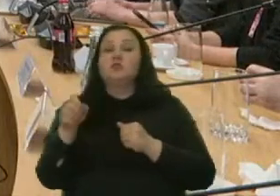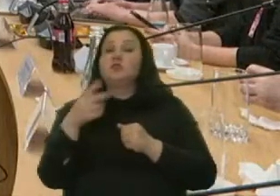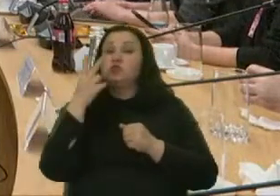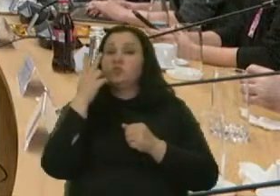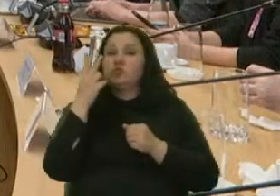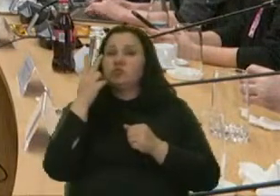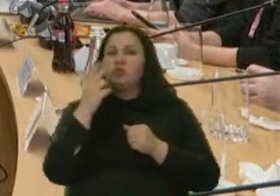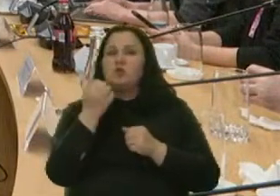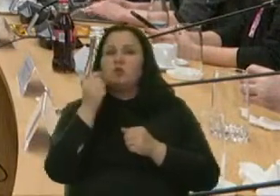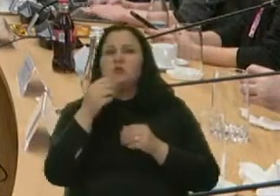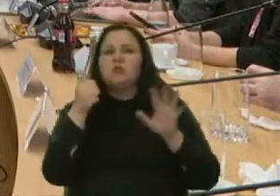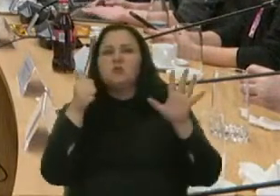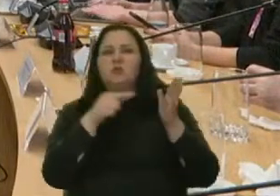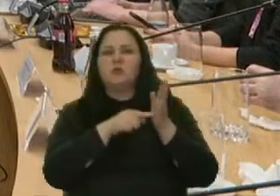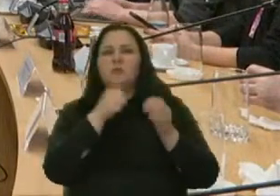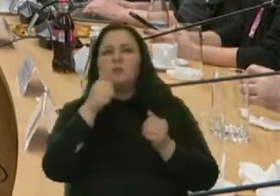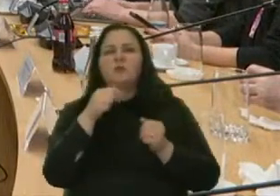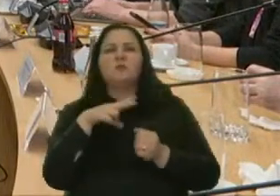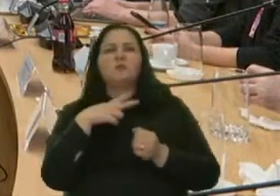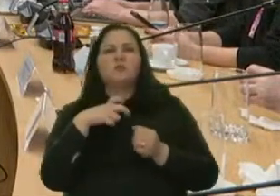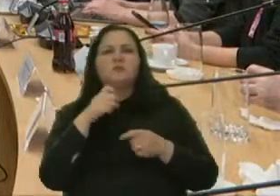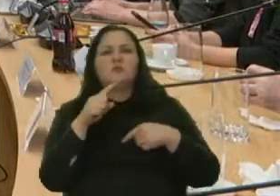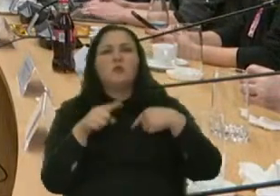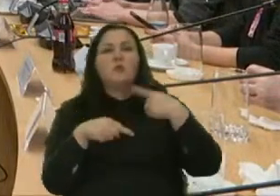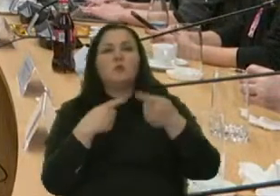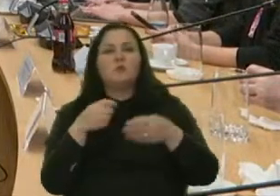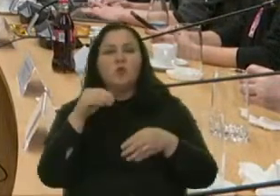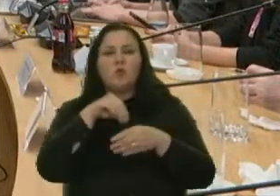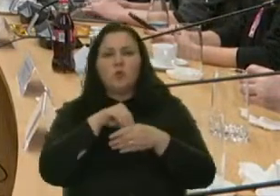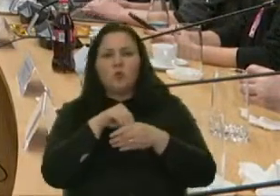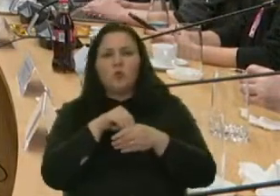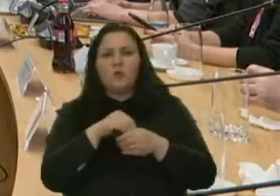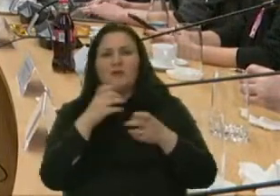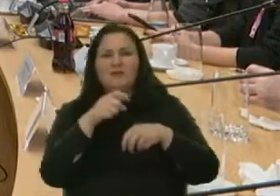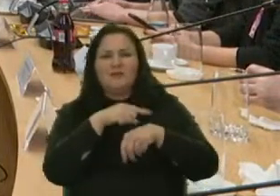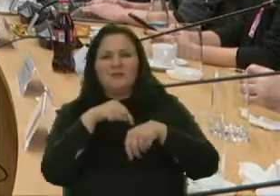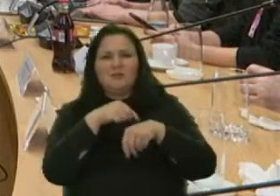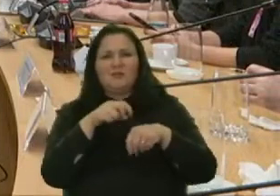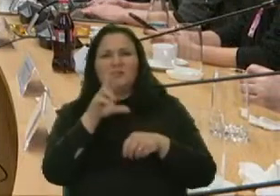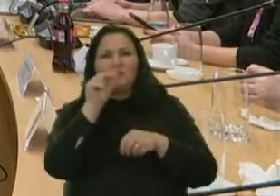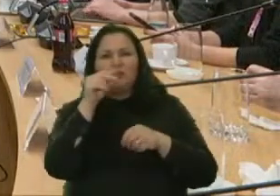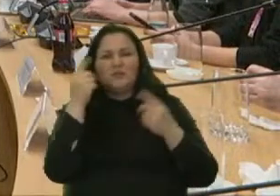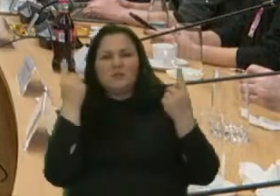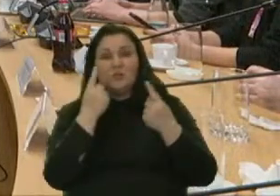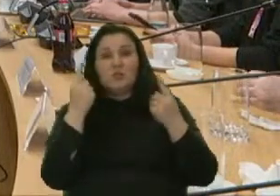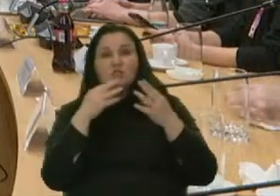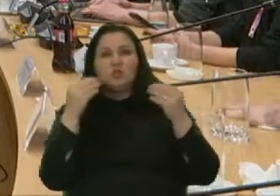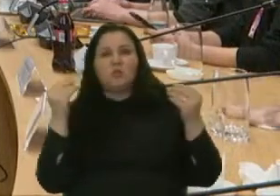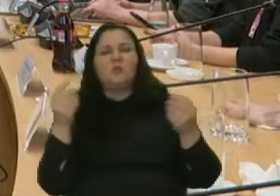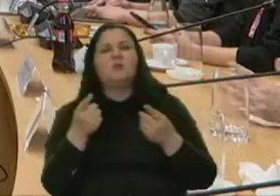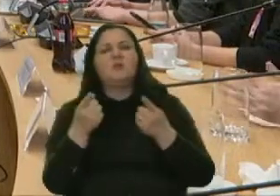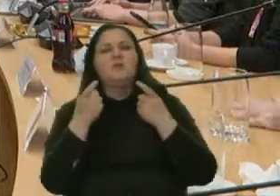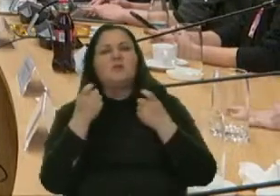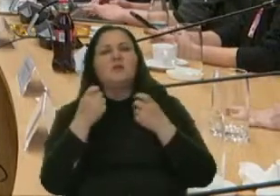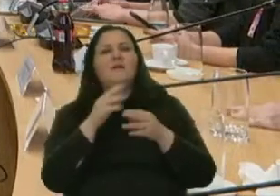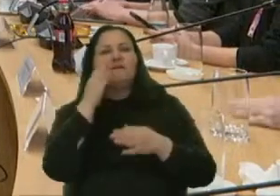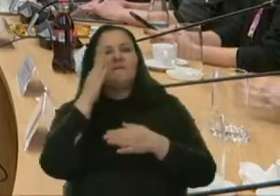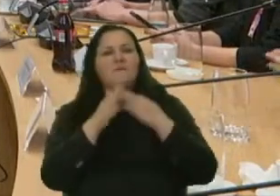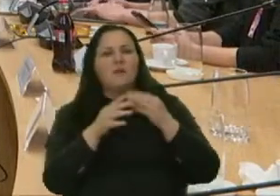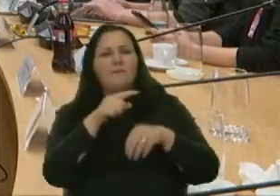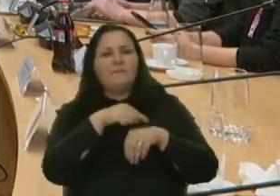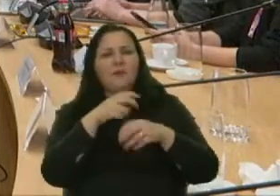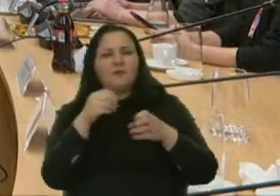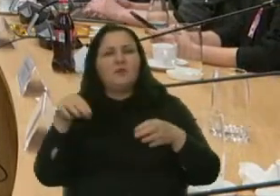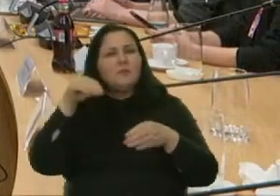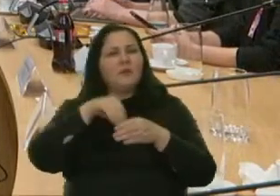articolul 6.1 va avea următorul cuprins în termen de cel mult 30 de zile de la finalizarea perioadei de